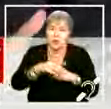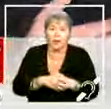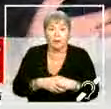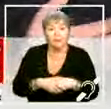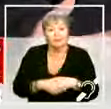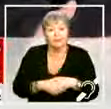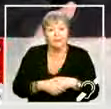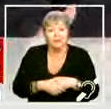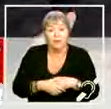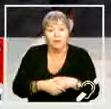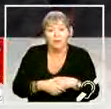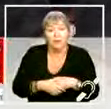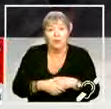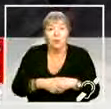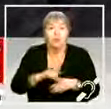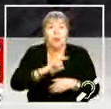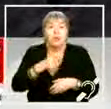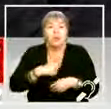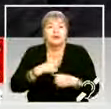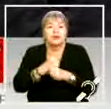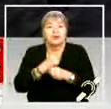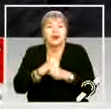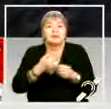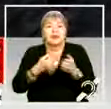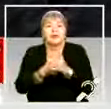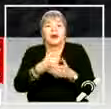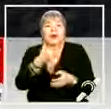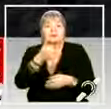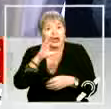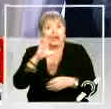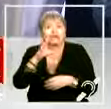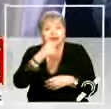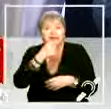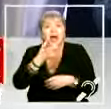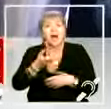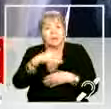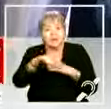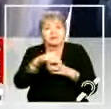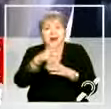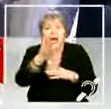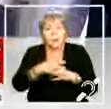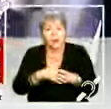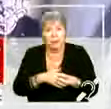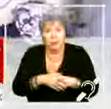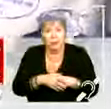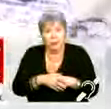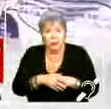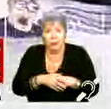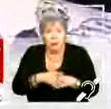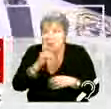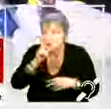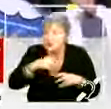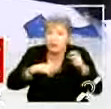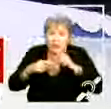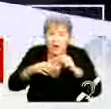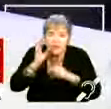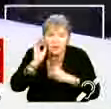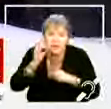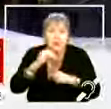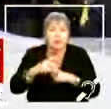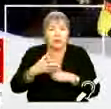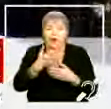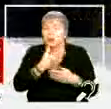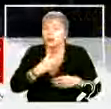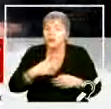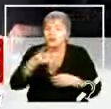la 65 de ani în stradă, cred că și nici dumneavoastră nu ne-ați vedea în stradă. Să circulați în siguranță pe străzile capitalei sau chiar la noi, în